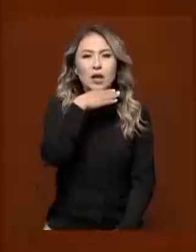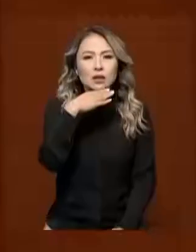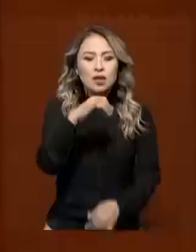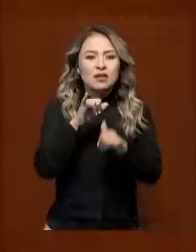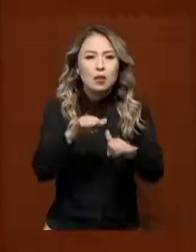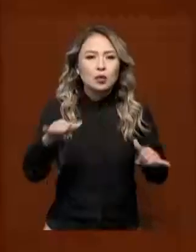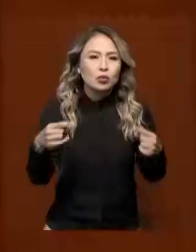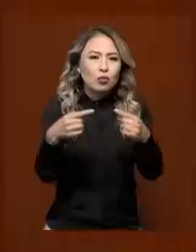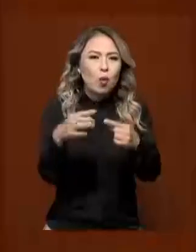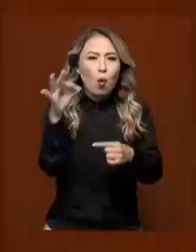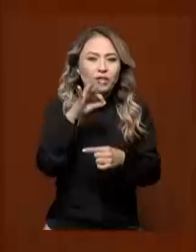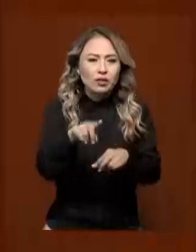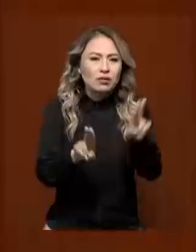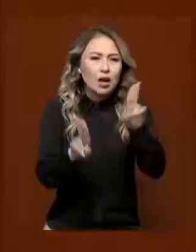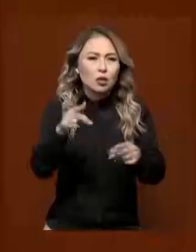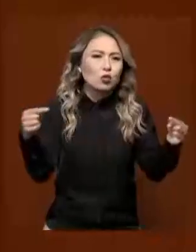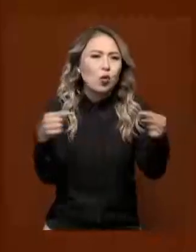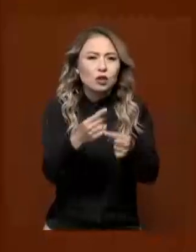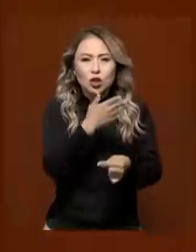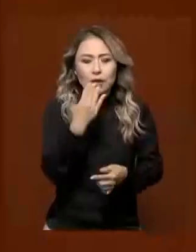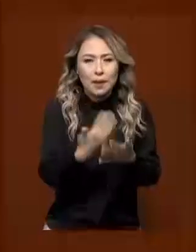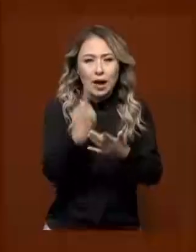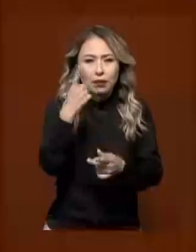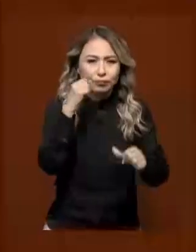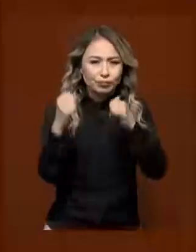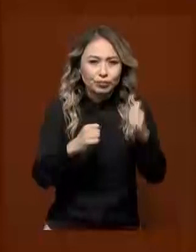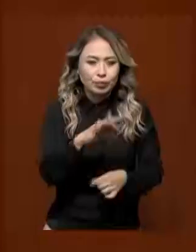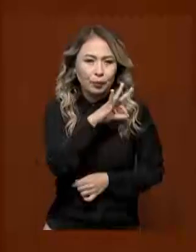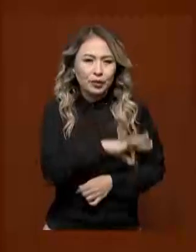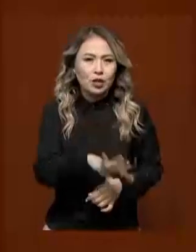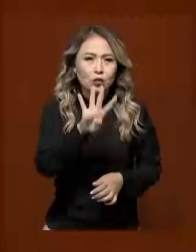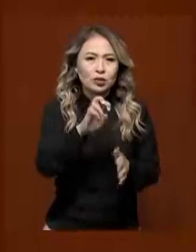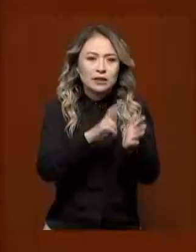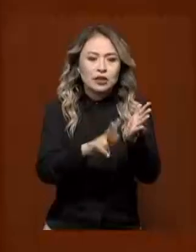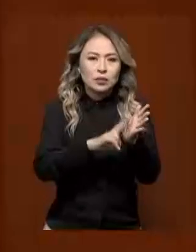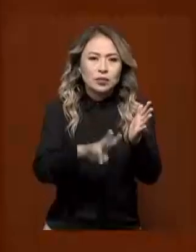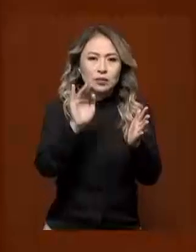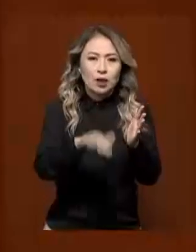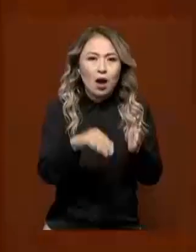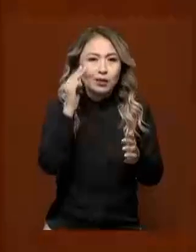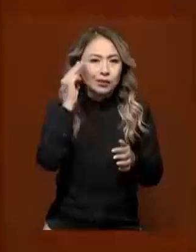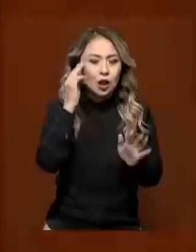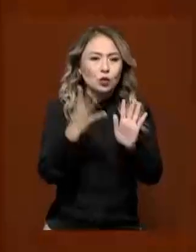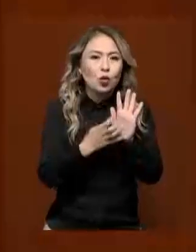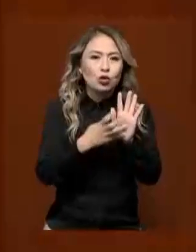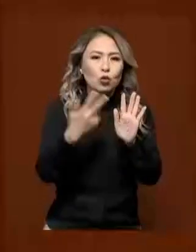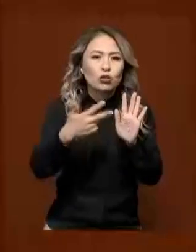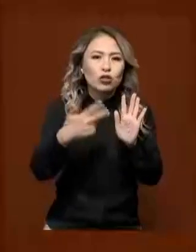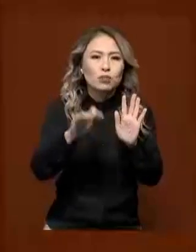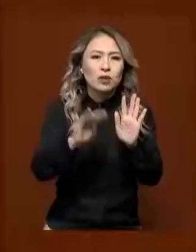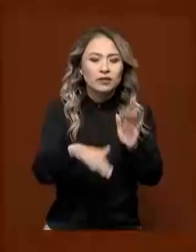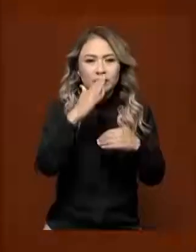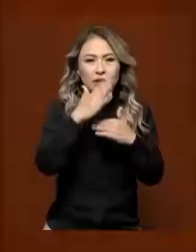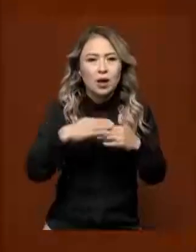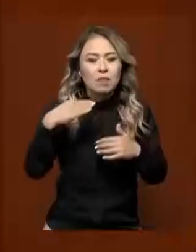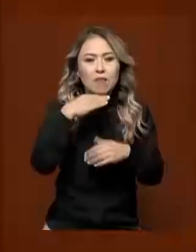дамытудың нақты стратегиясы жоқ. Мысалы, елімізде бір ірі қара малды союдан түсетін пайда 475 мың теңге, ал Қытайда 937 мың теңге. Бізде ет